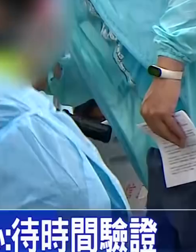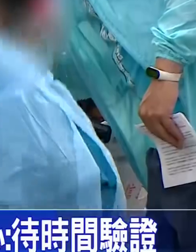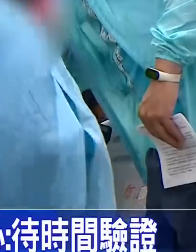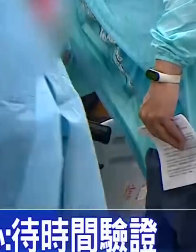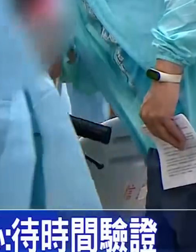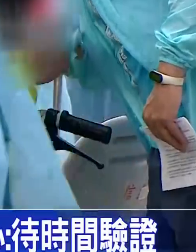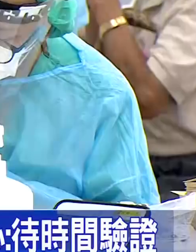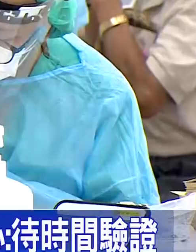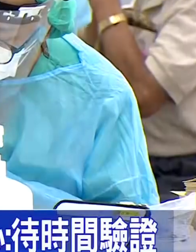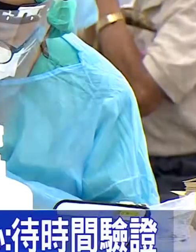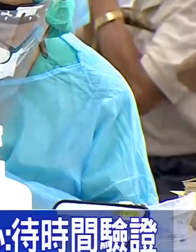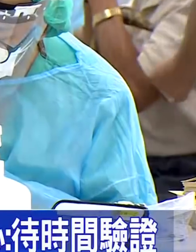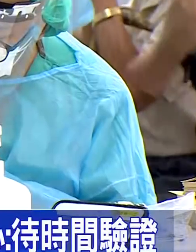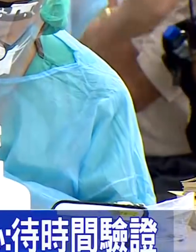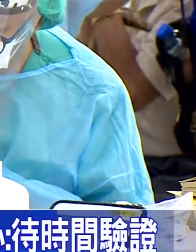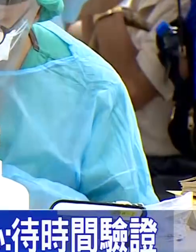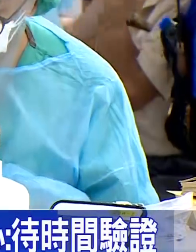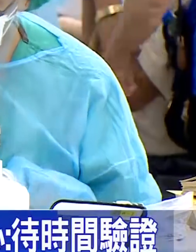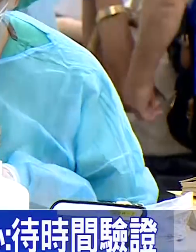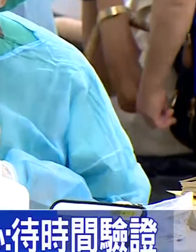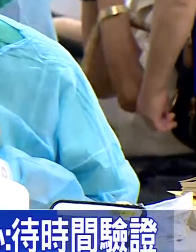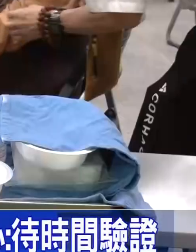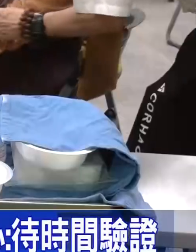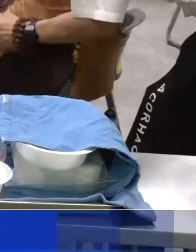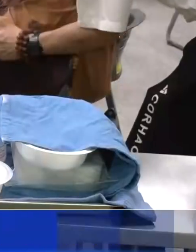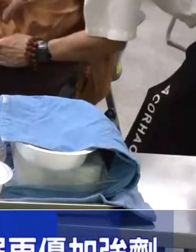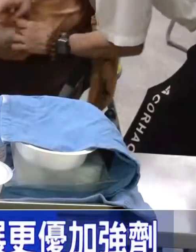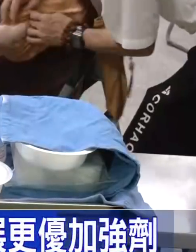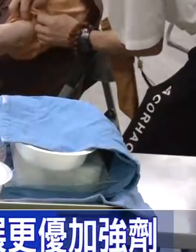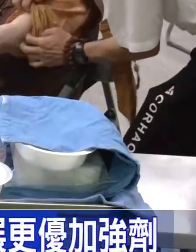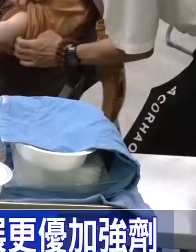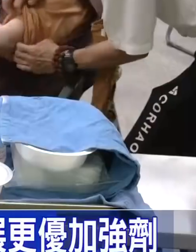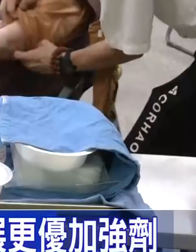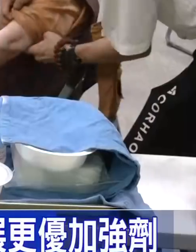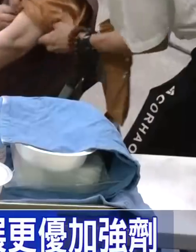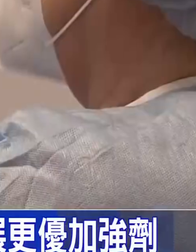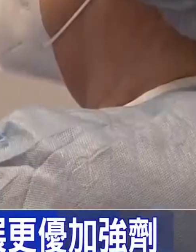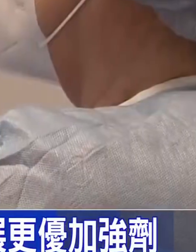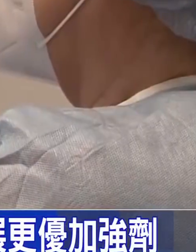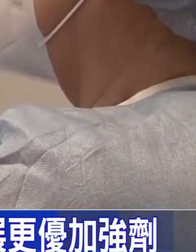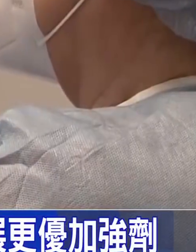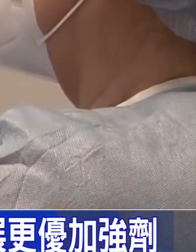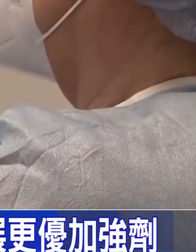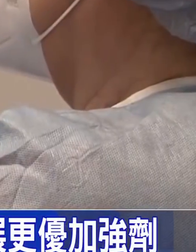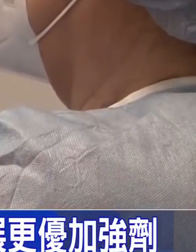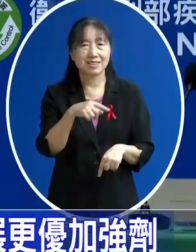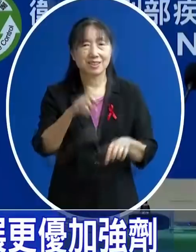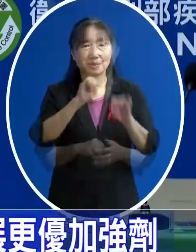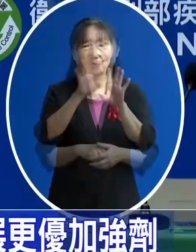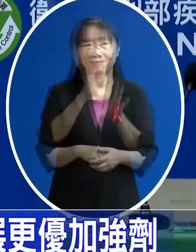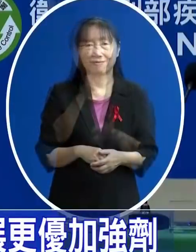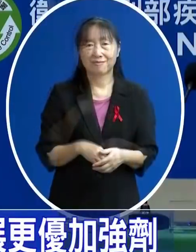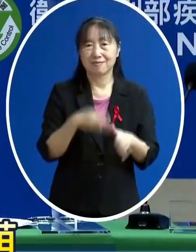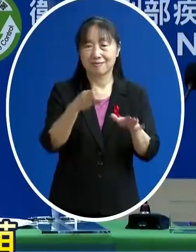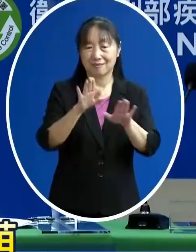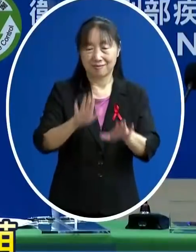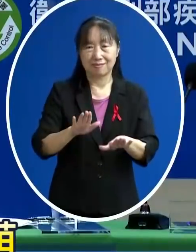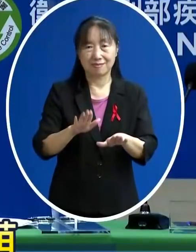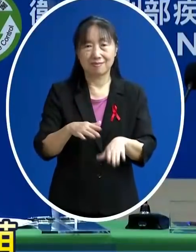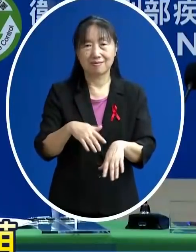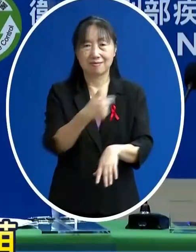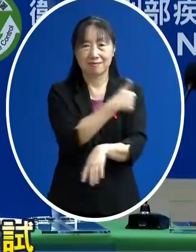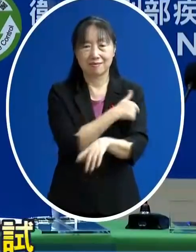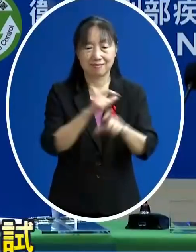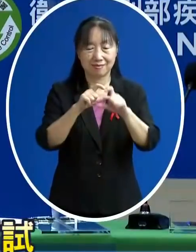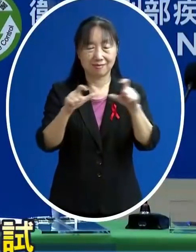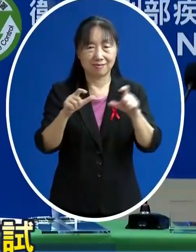苗，可能需要好几个月的时间，而且也拟针对长者提供更强的加强针。 莫德纳目前的疫